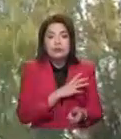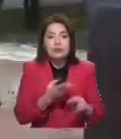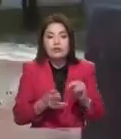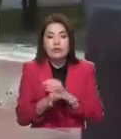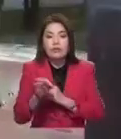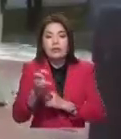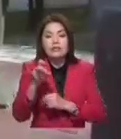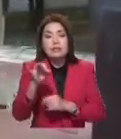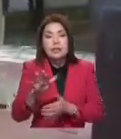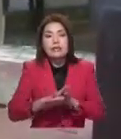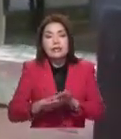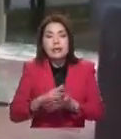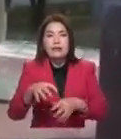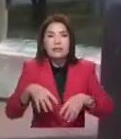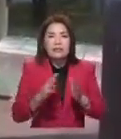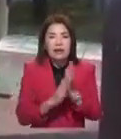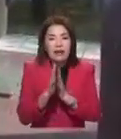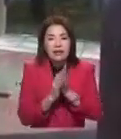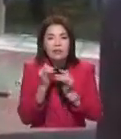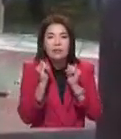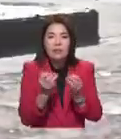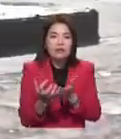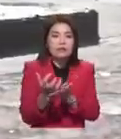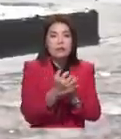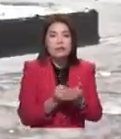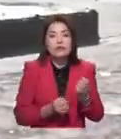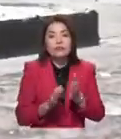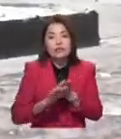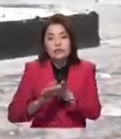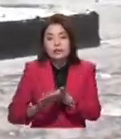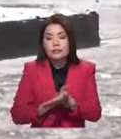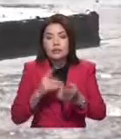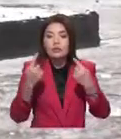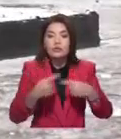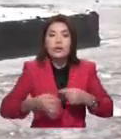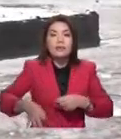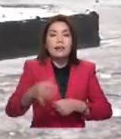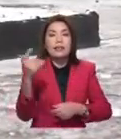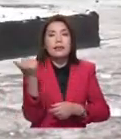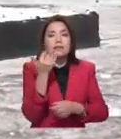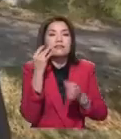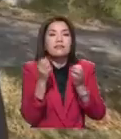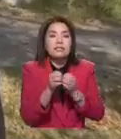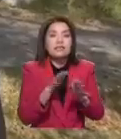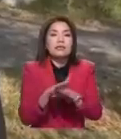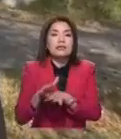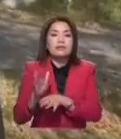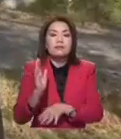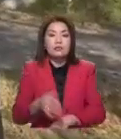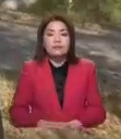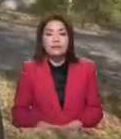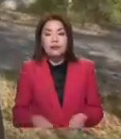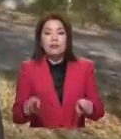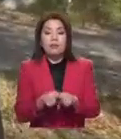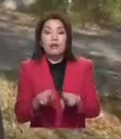жуып, айналасын арам шөптен тазартты. Аталған шара бір күнмен шектелмейді, қаланың басқа да аймақтарында апта сайын іске асырылмақ. Дәл осы